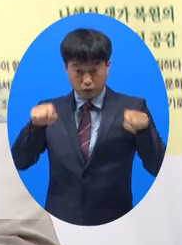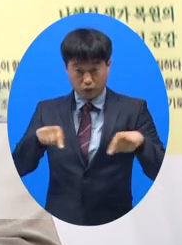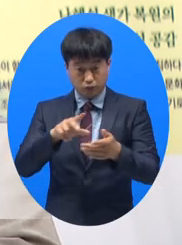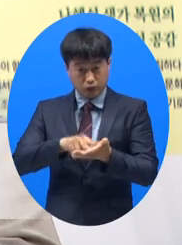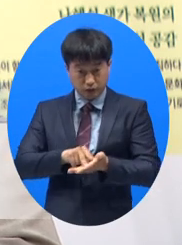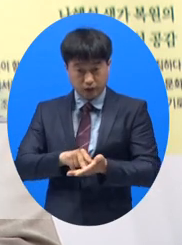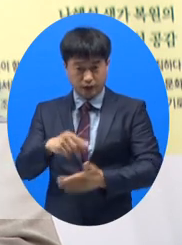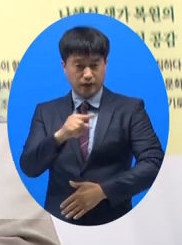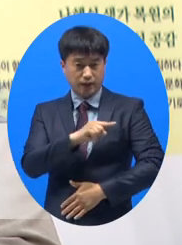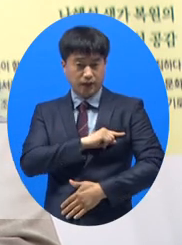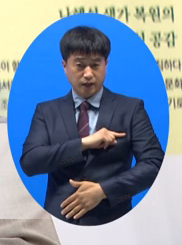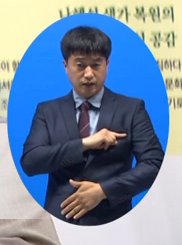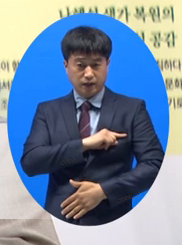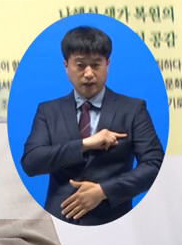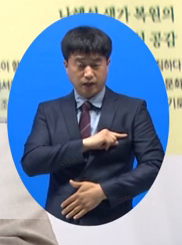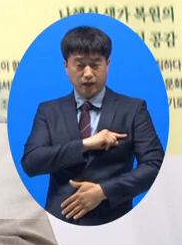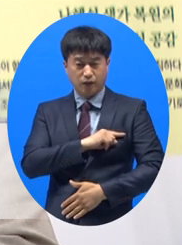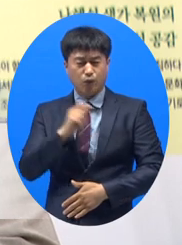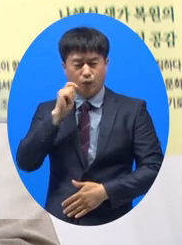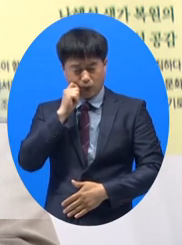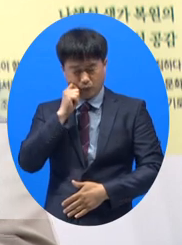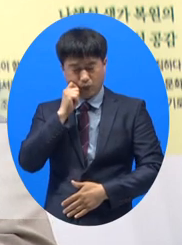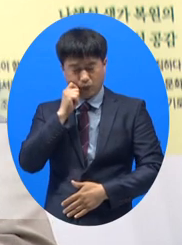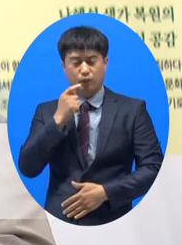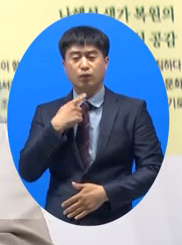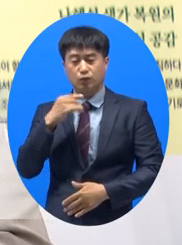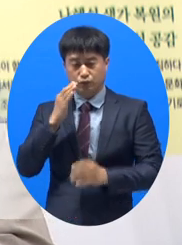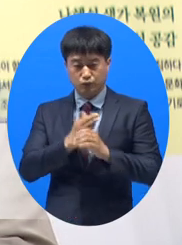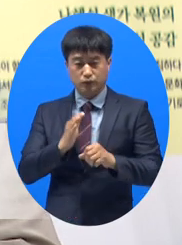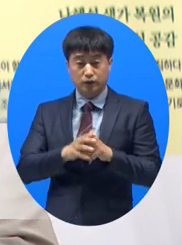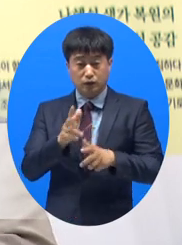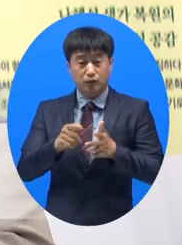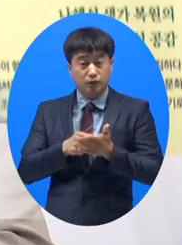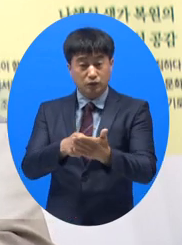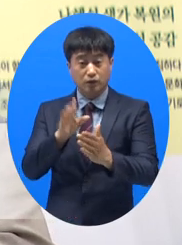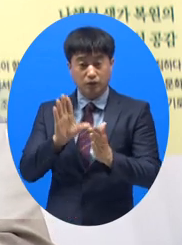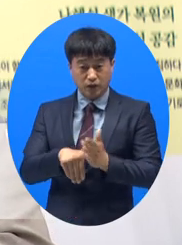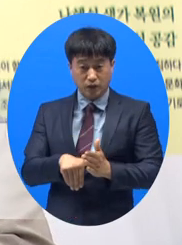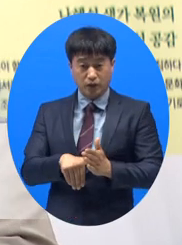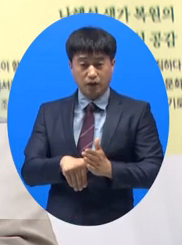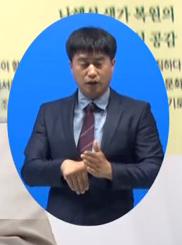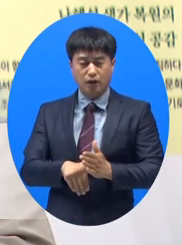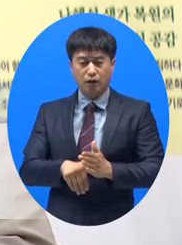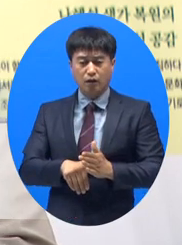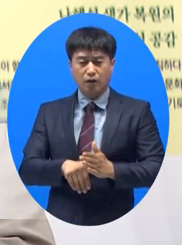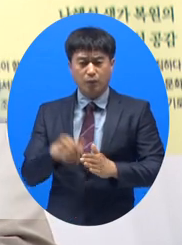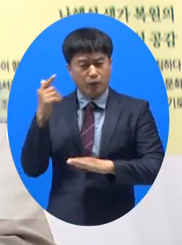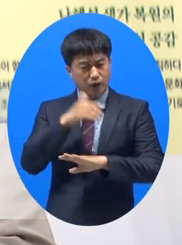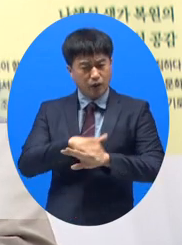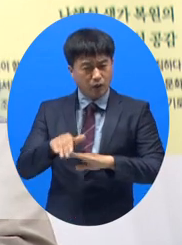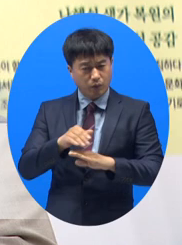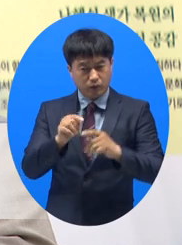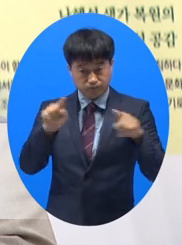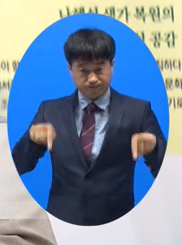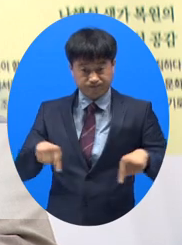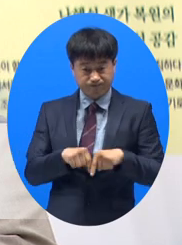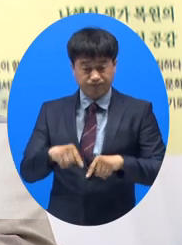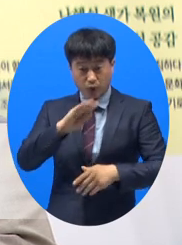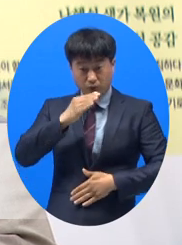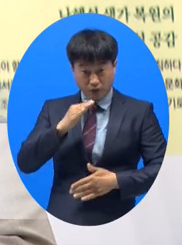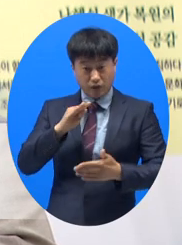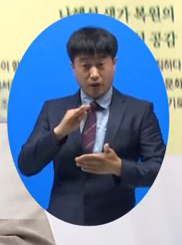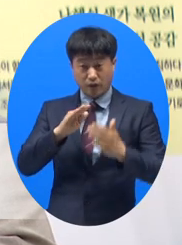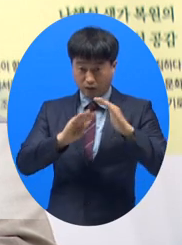문제를 가장 최고로 이제 어려워하시거든요. 사업을 신청할 때뭐 사업 계획서라든지, 그다음에 예산